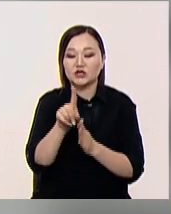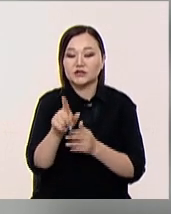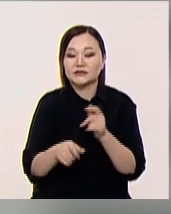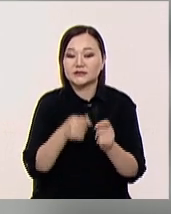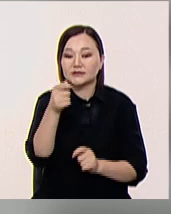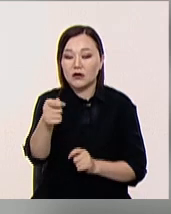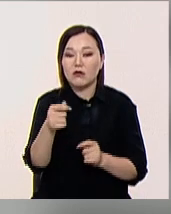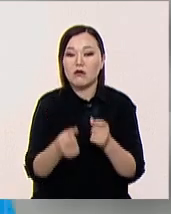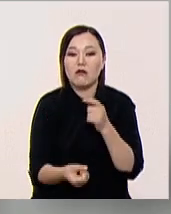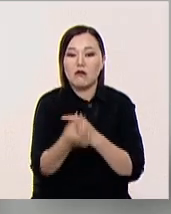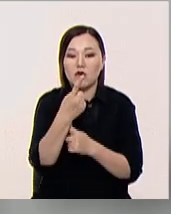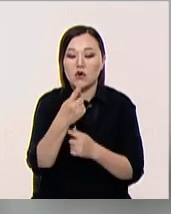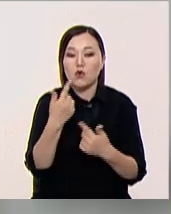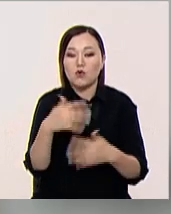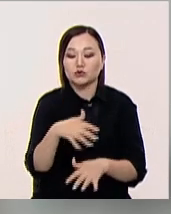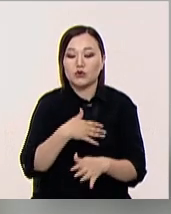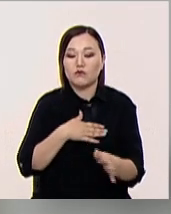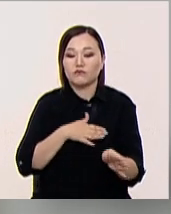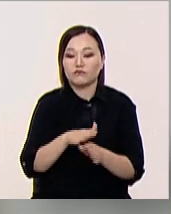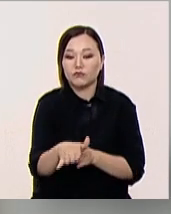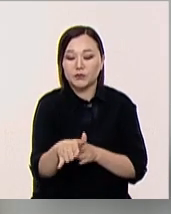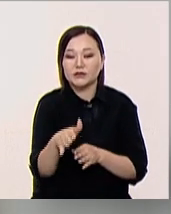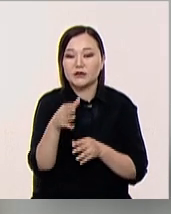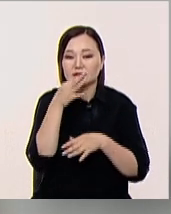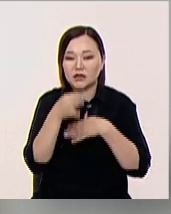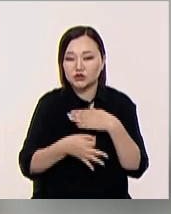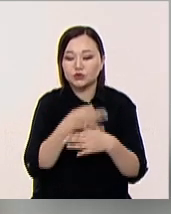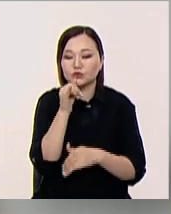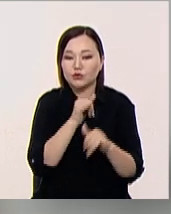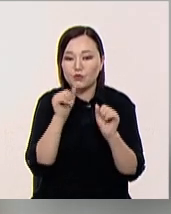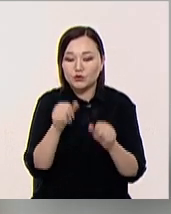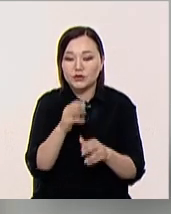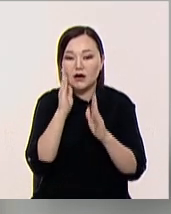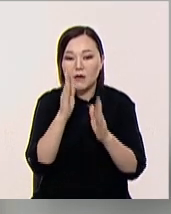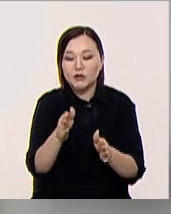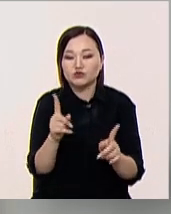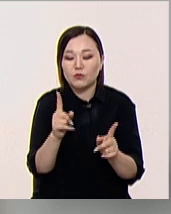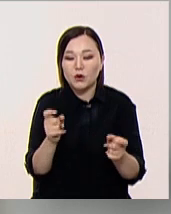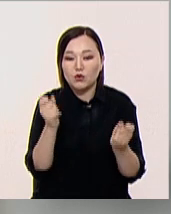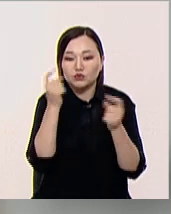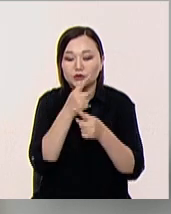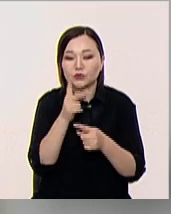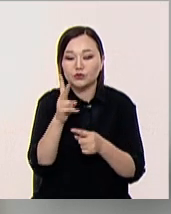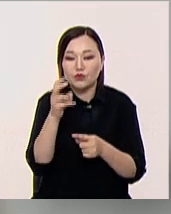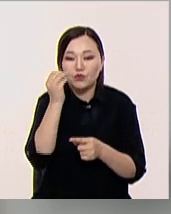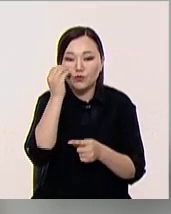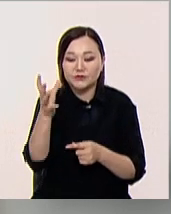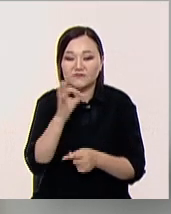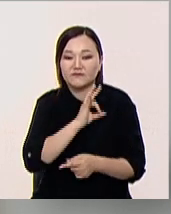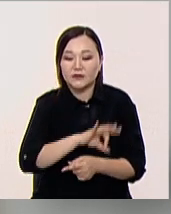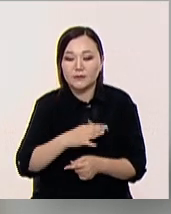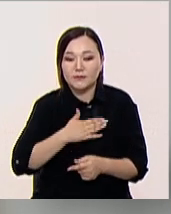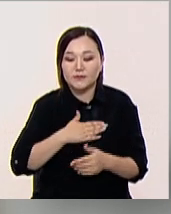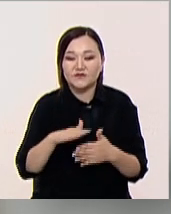заявку. Оказывается, услуга уже выполнена. Подскажите, куда можно обратиться, чтобы выяснить, кто же умудрился воспользоваться